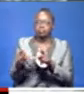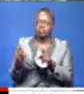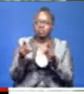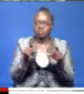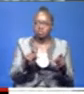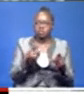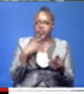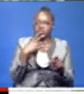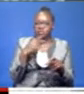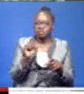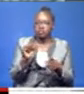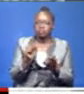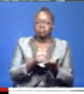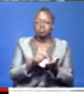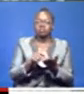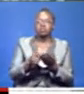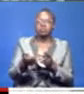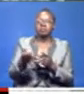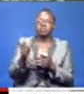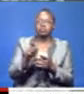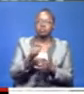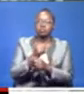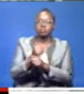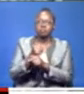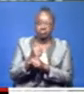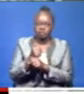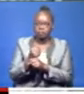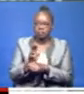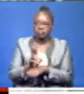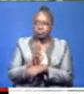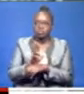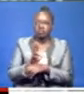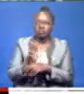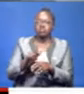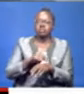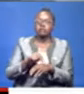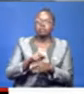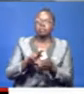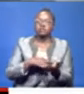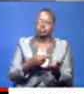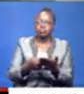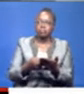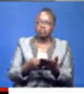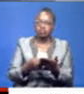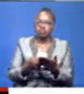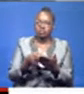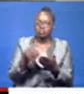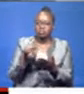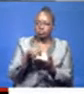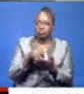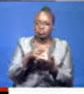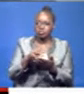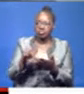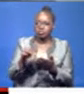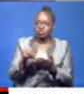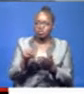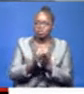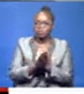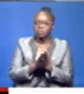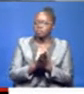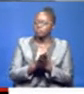500 ili kuongeza ulinzi na matumizi ya rasilimali. Kati ya mbegu hizo 500 kuna mimea pori adimu